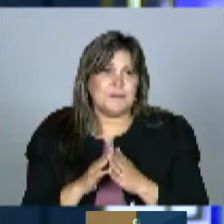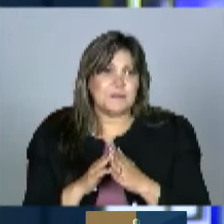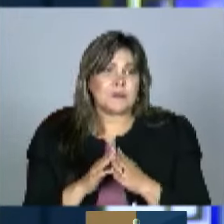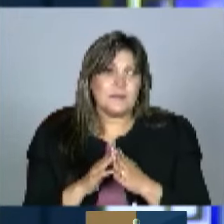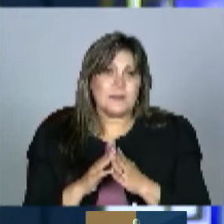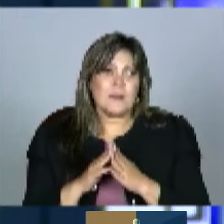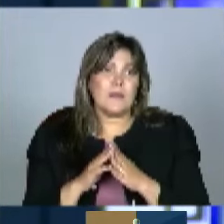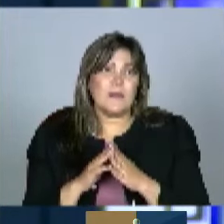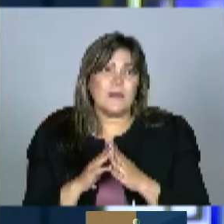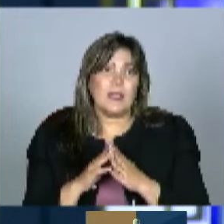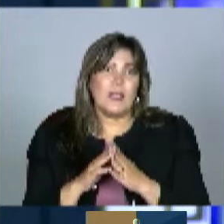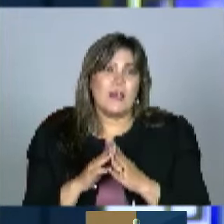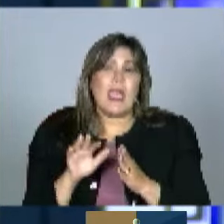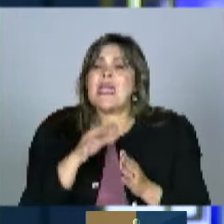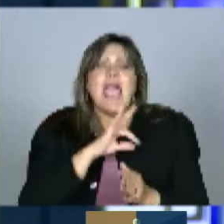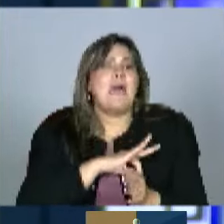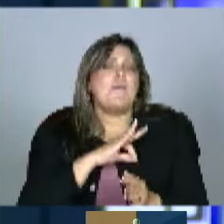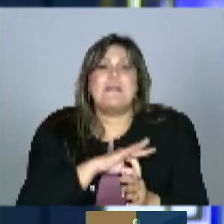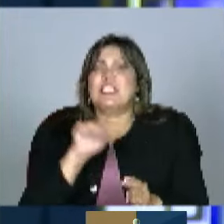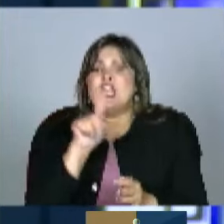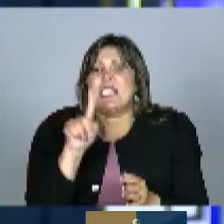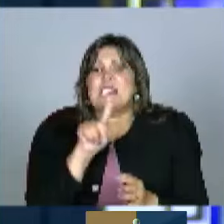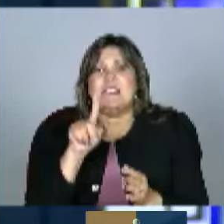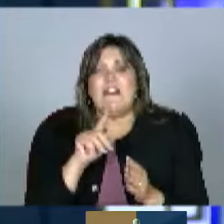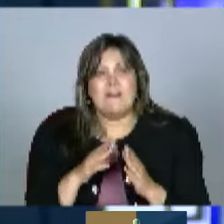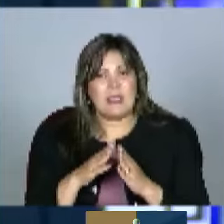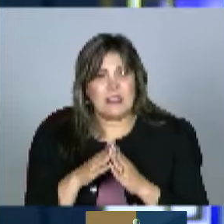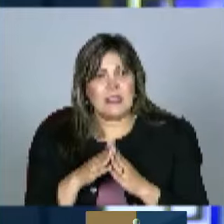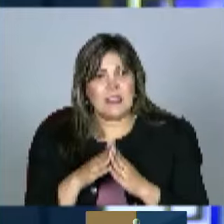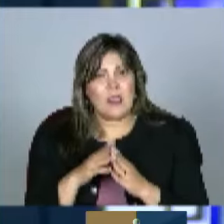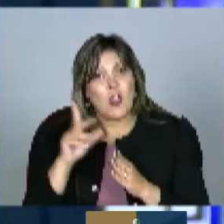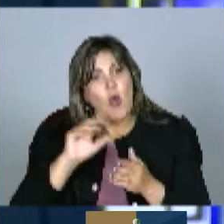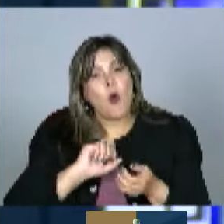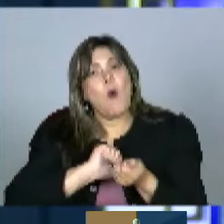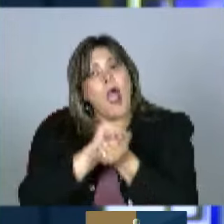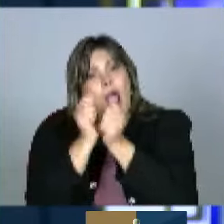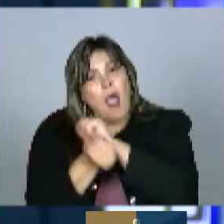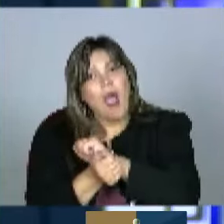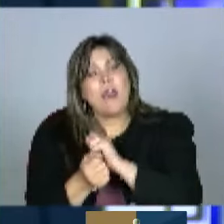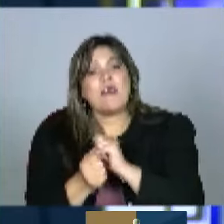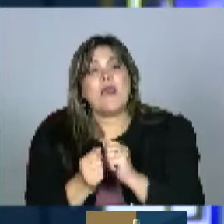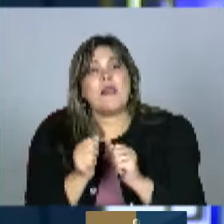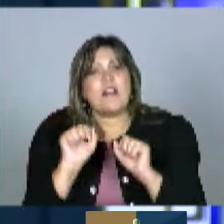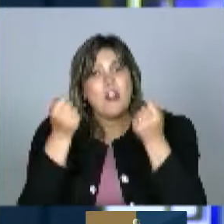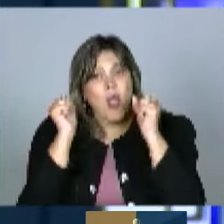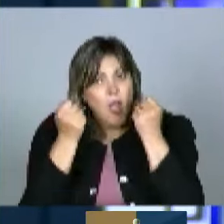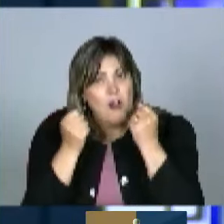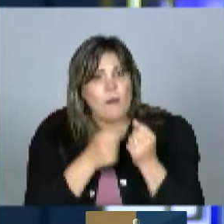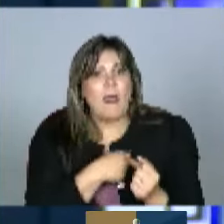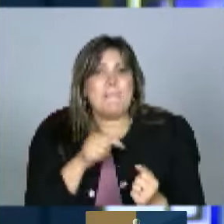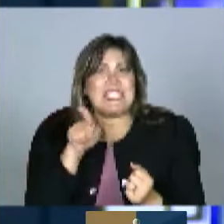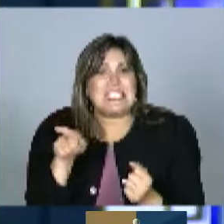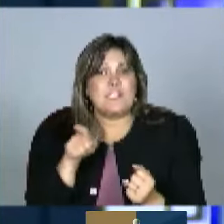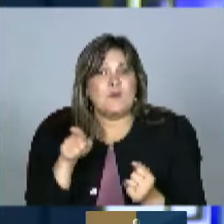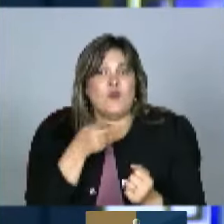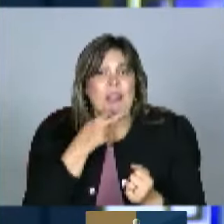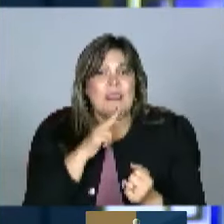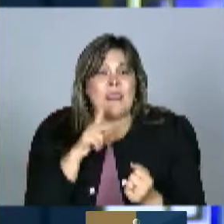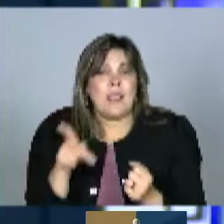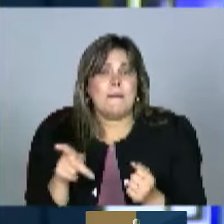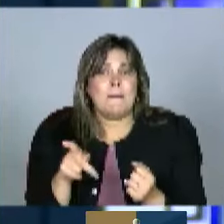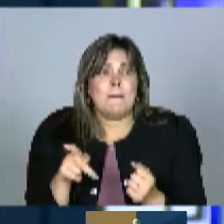انه يغير العداد لا لا لا لا لا نغير العداد باسمه هو لكن هو ليه احقيه ولا لا غير